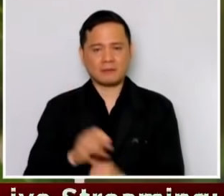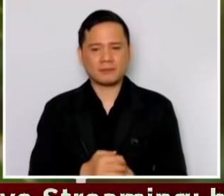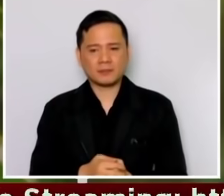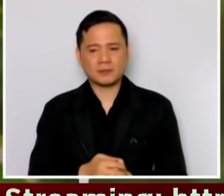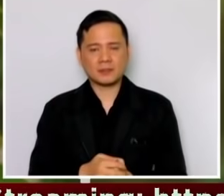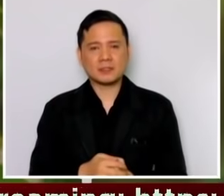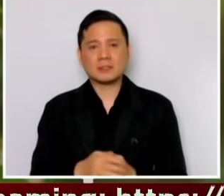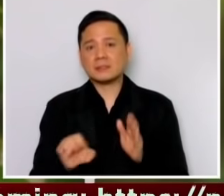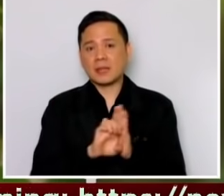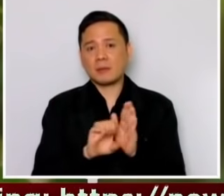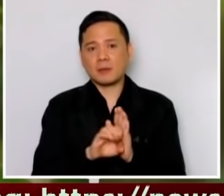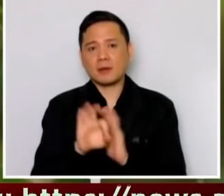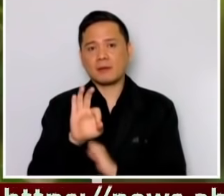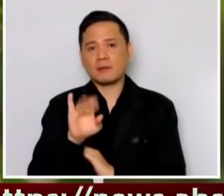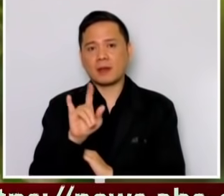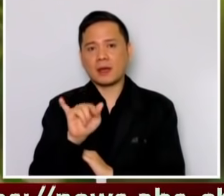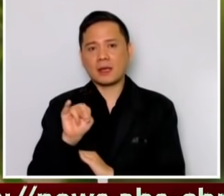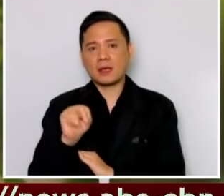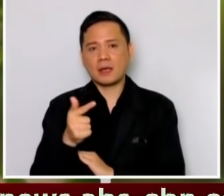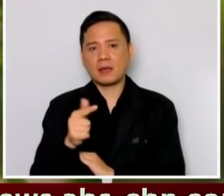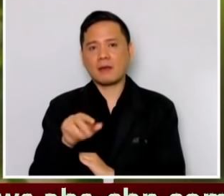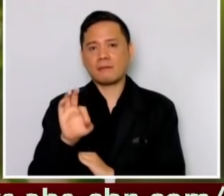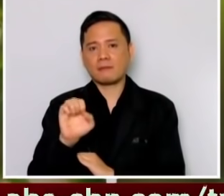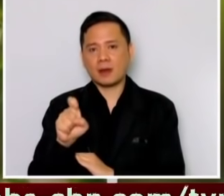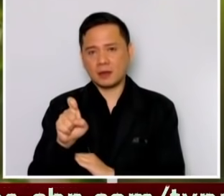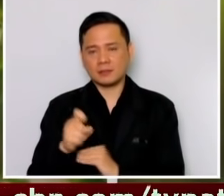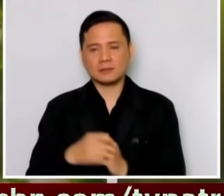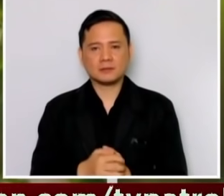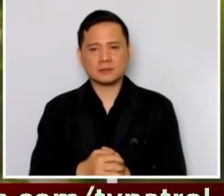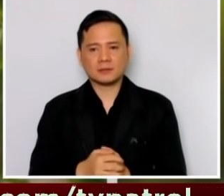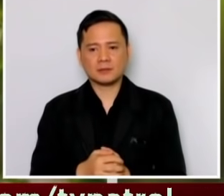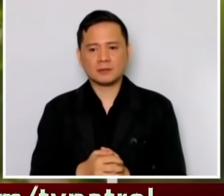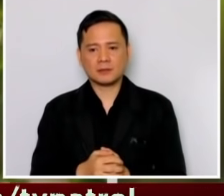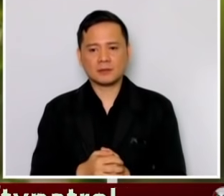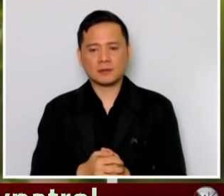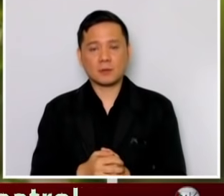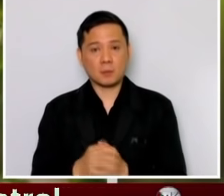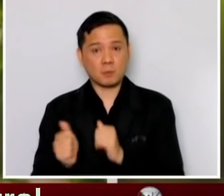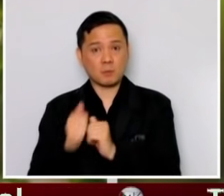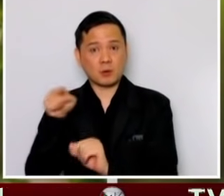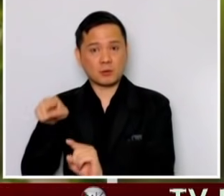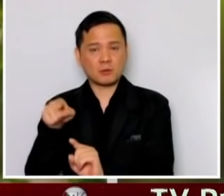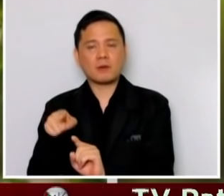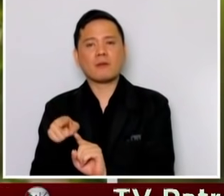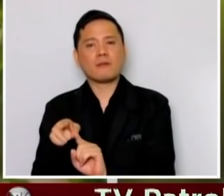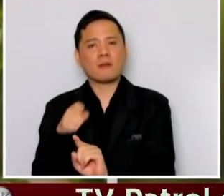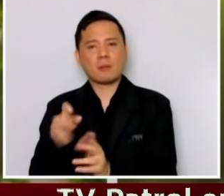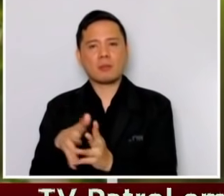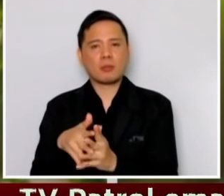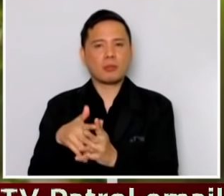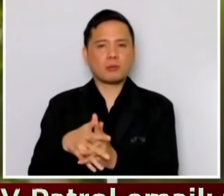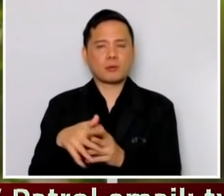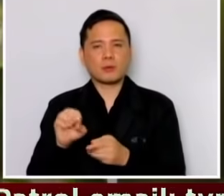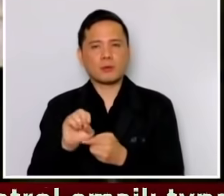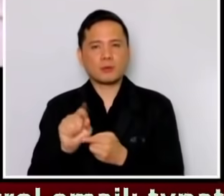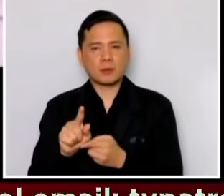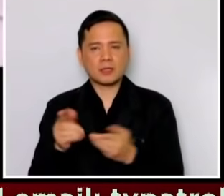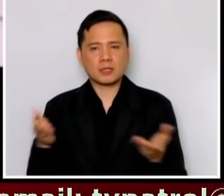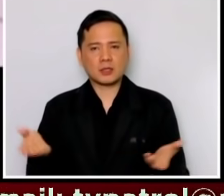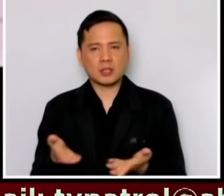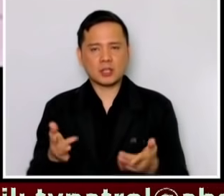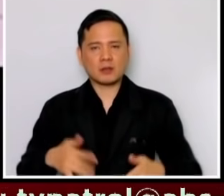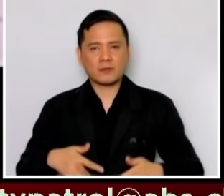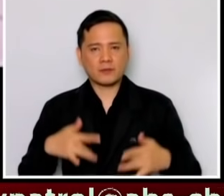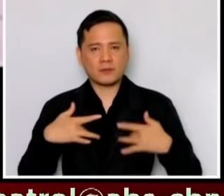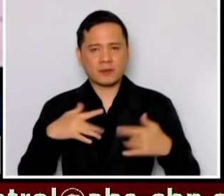fox. At karamihan sa mga ito ay endemic o sa Pilipinas lang matatagpuan. Usually ang ating mga flying